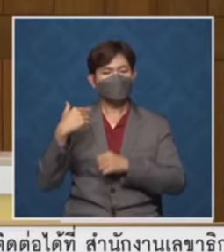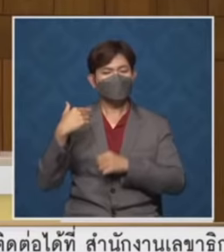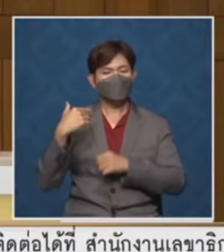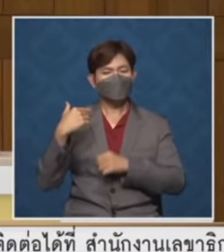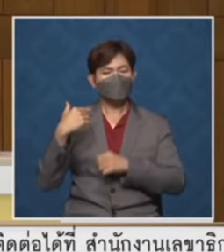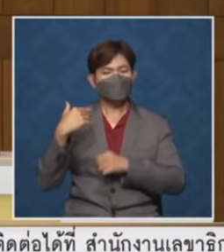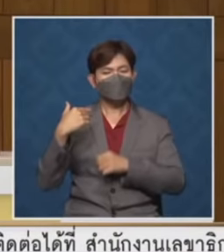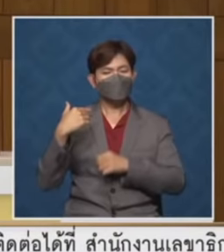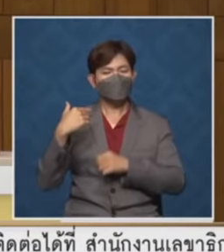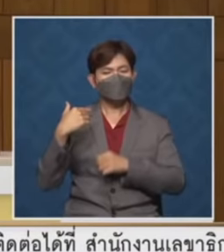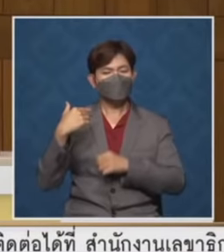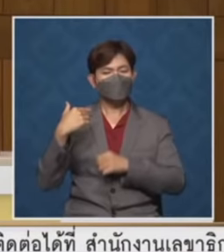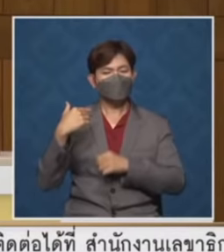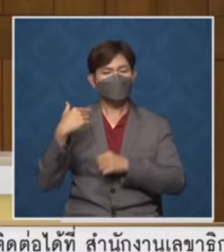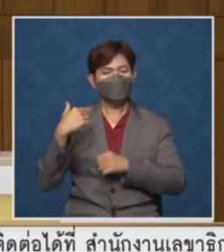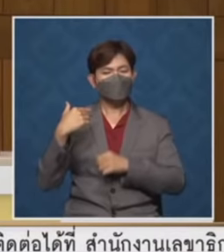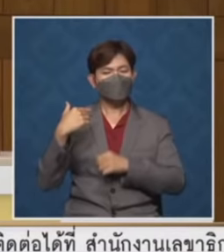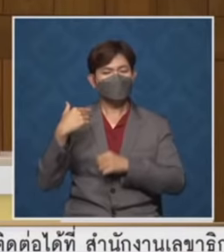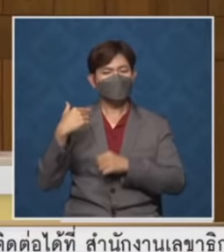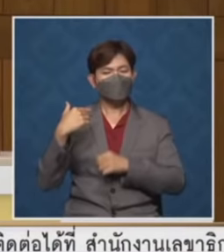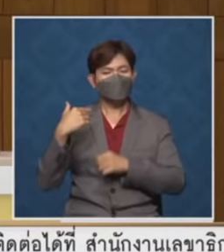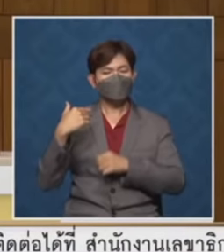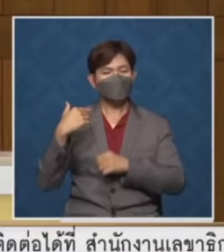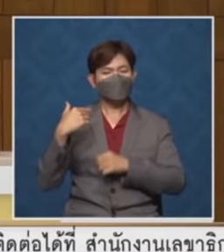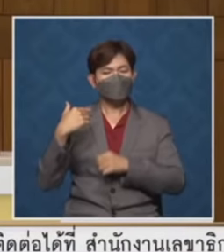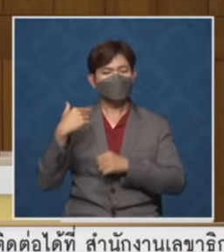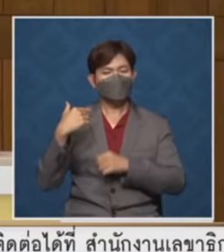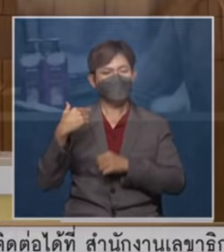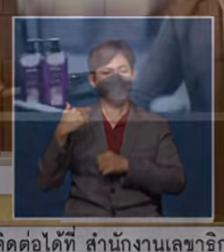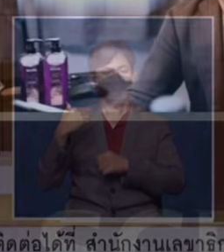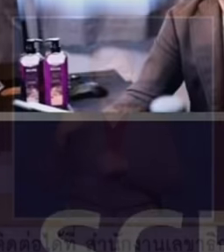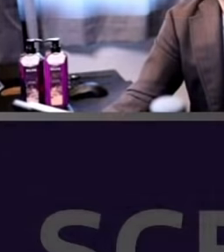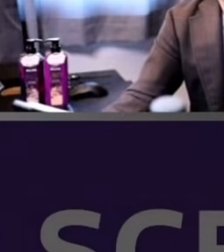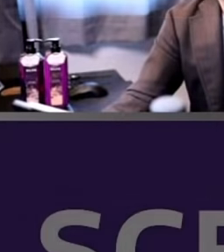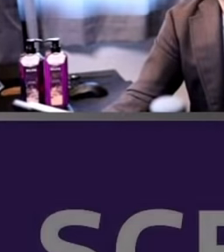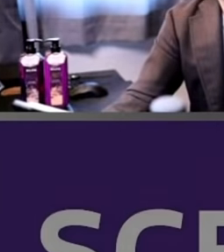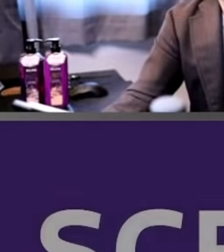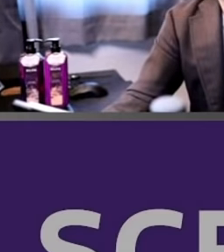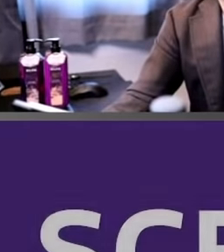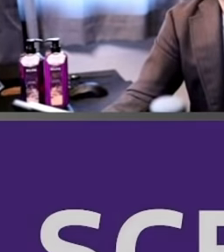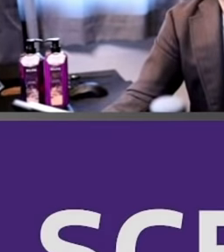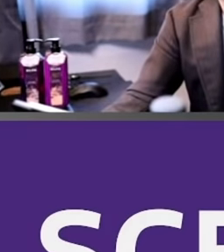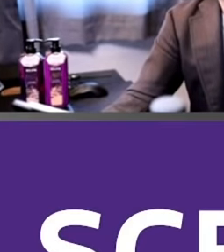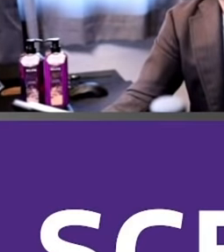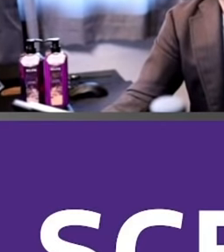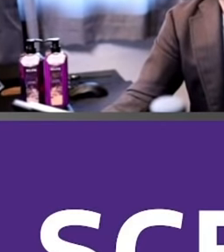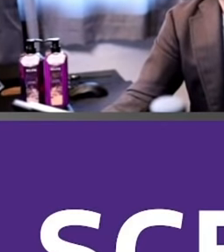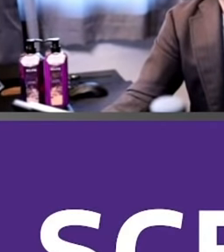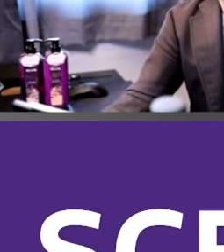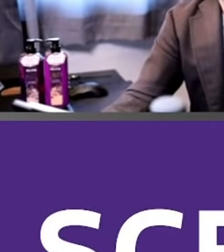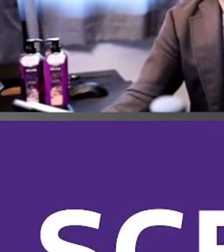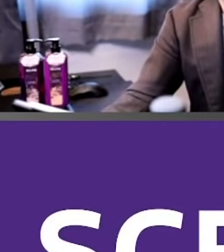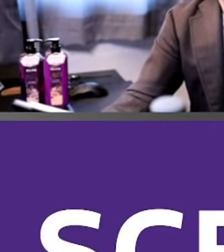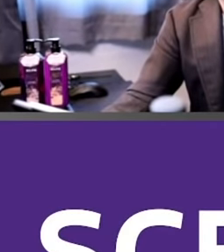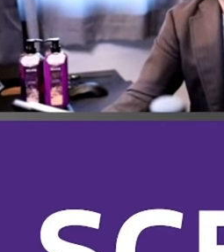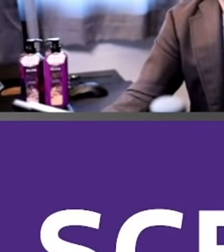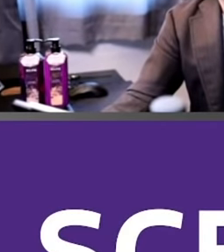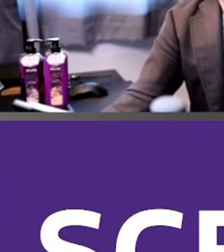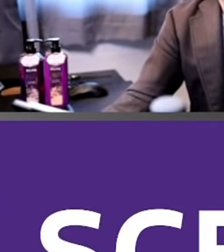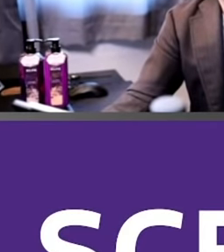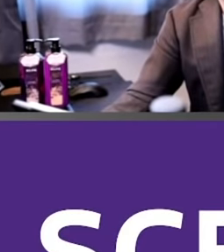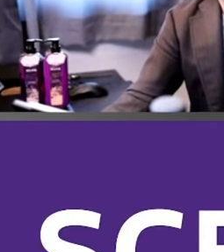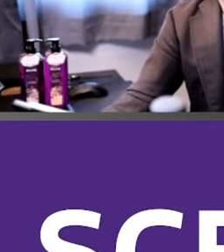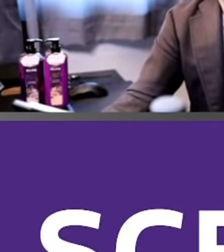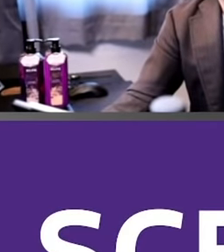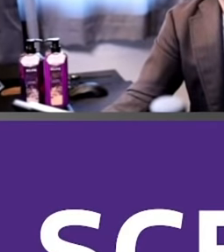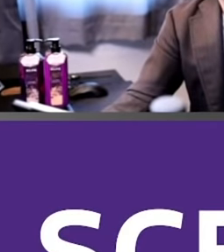กเพราะว่าโอเคมันซื้อไม่ได้จริงๆเราก็ต้องยอมถ้ายอมรับว่าตัวเองคาดการ